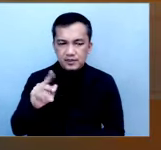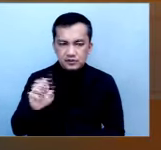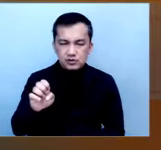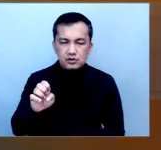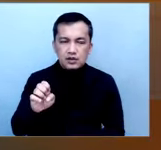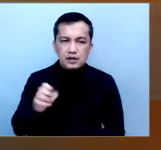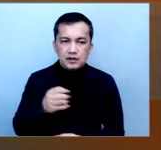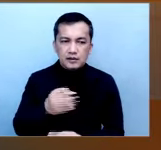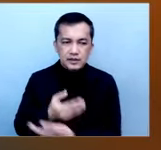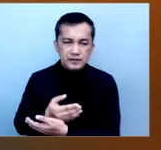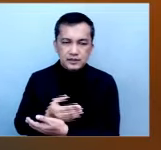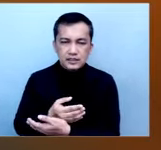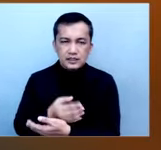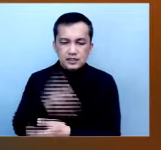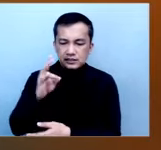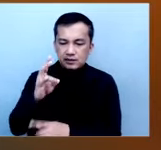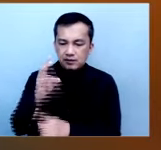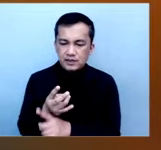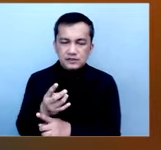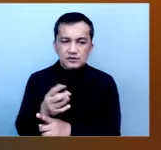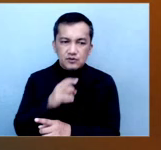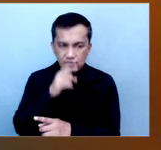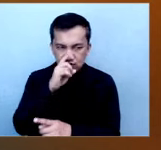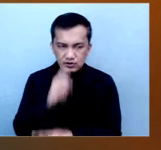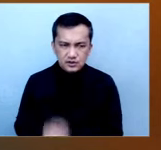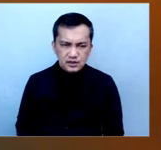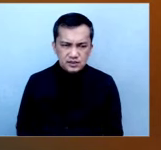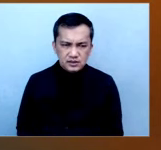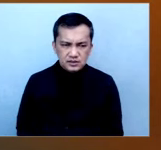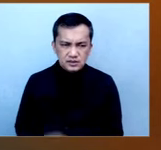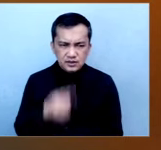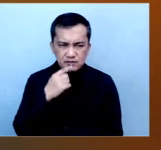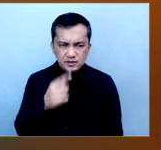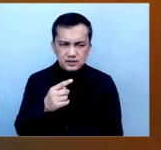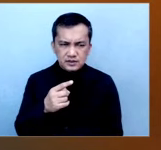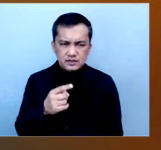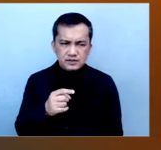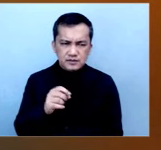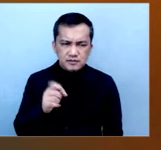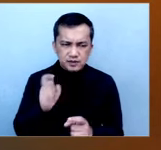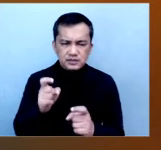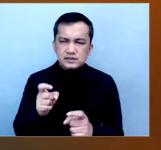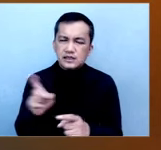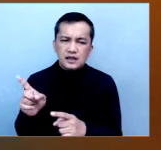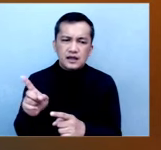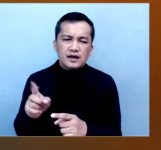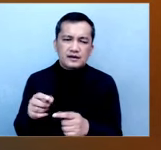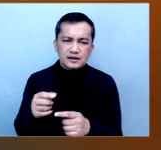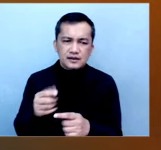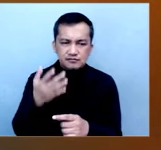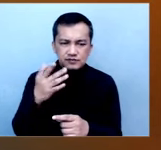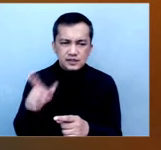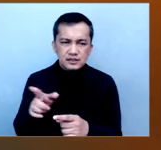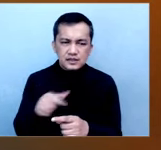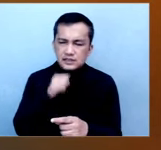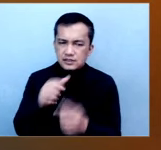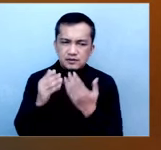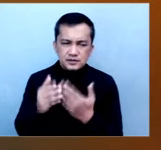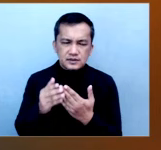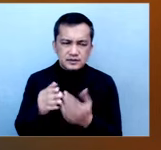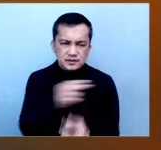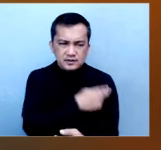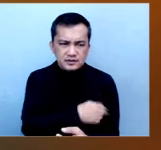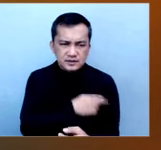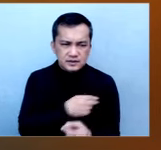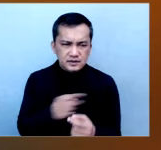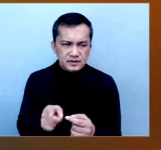lang. Sobrang happy po nila, hindi ko na po sila napasalamatan. Kung nandun na po kami sa ospital,